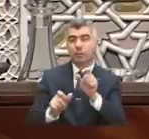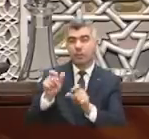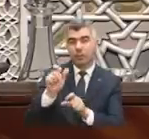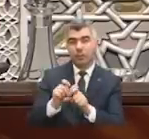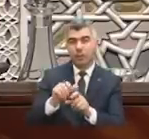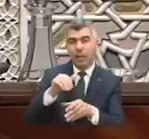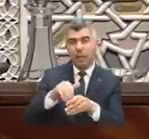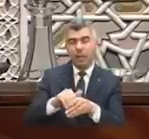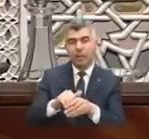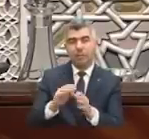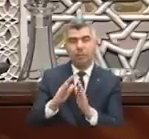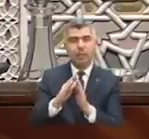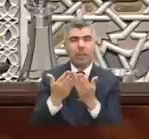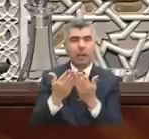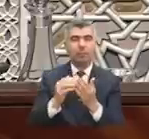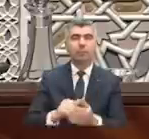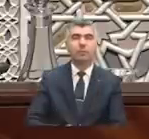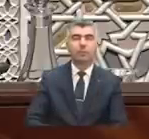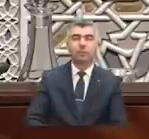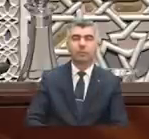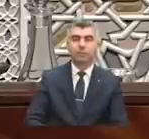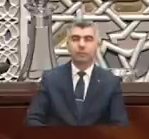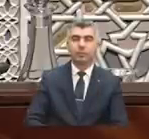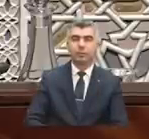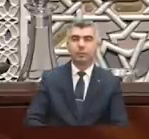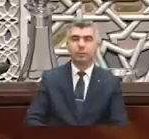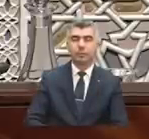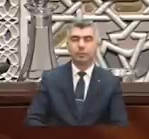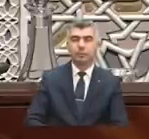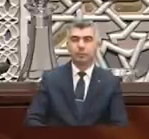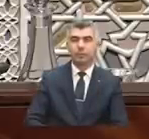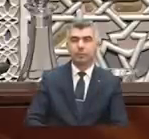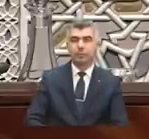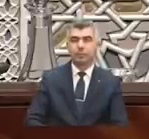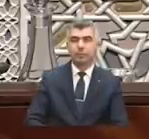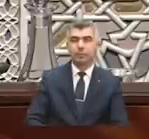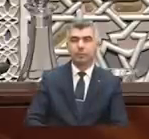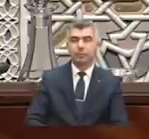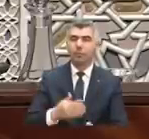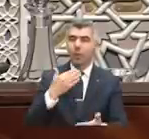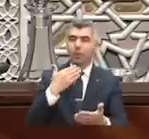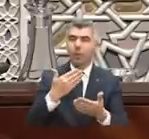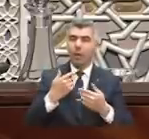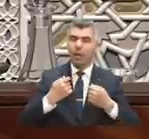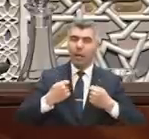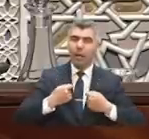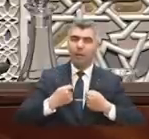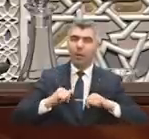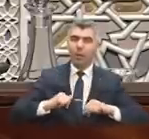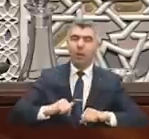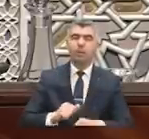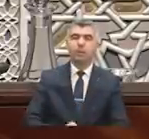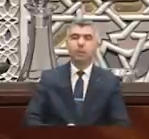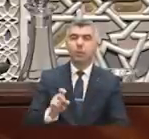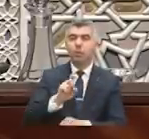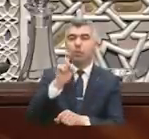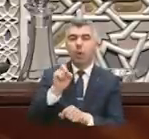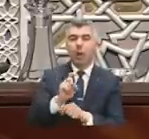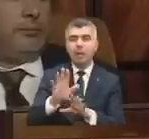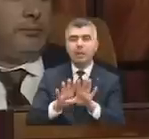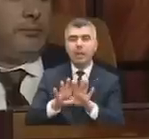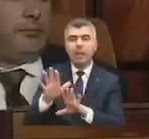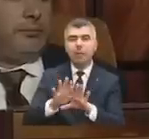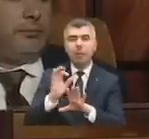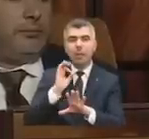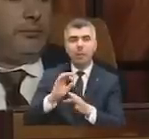من فريق التقدم والاشتراكيه لكم كلمه سيدنا نائم المحترم شكرا السيد الرئيس السيد الوزير نسائكم حول